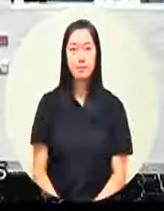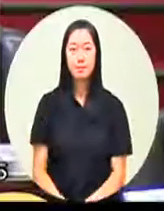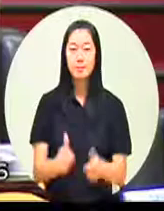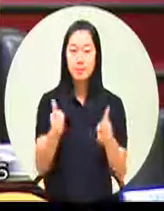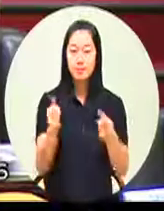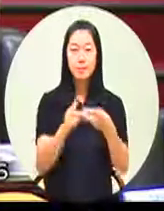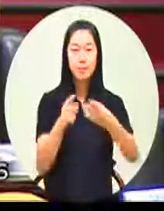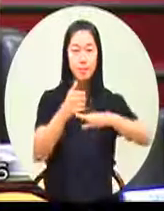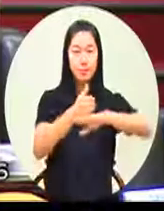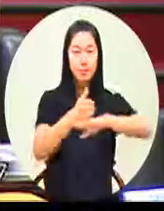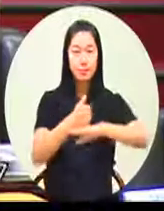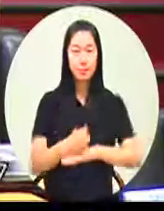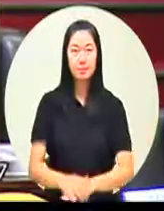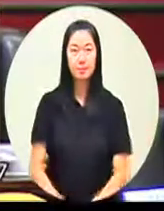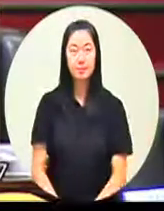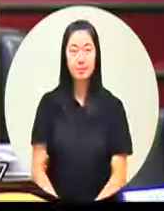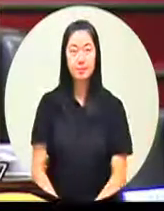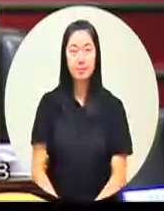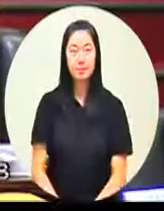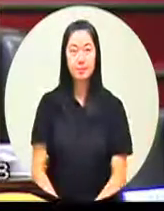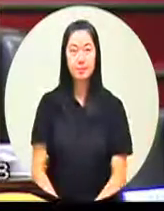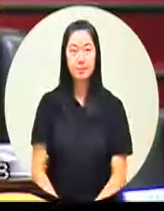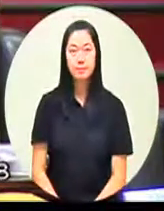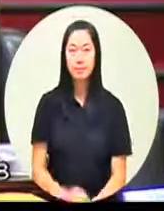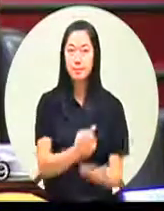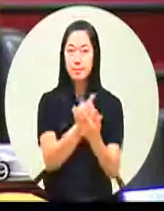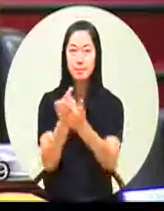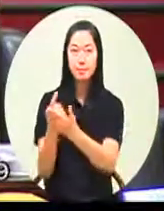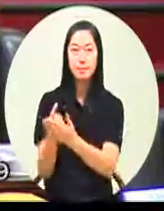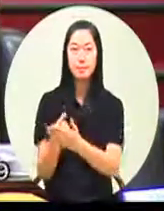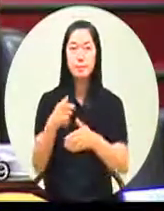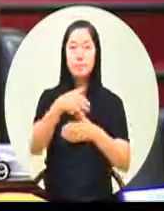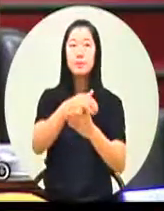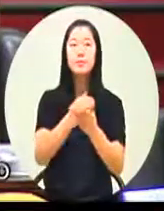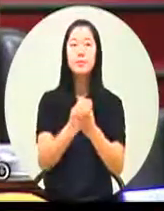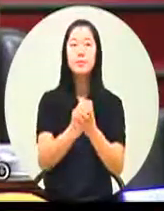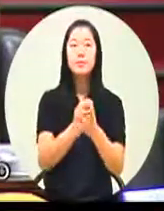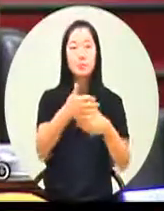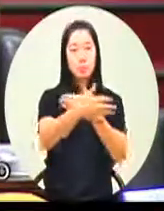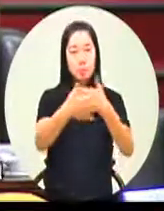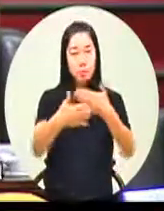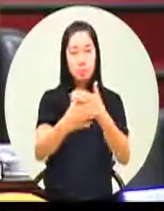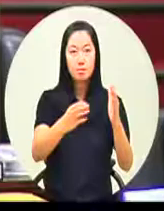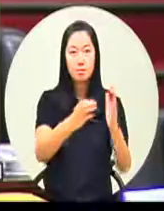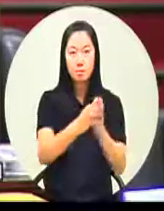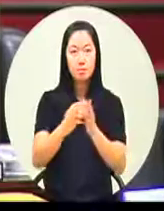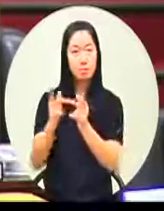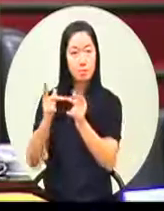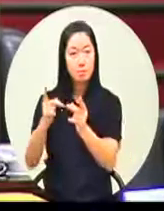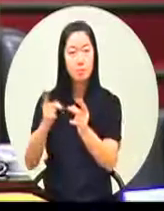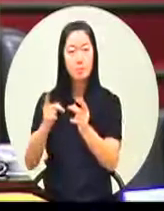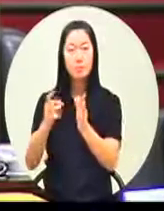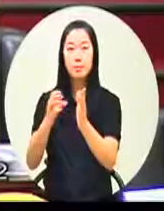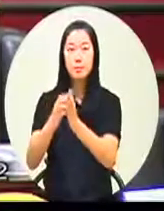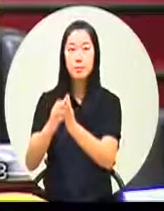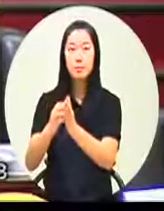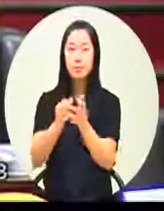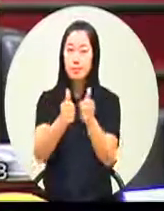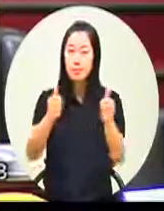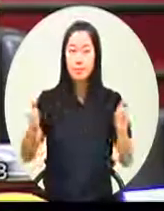谢主席，各位交通局、捷运局还有观光局的首长哈，还有主管辛苦了